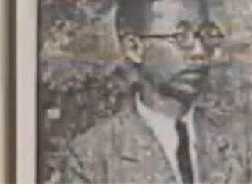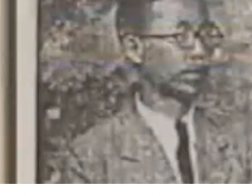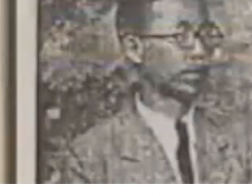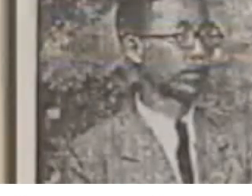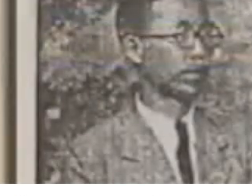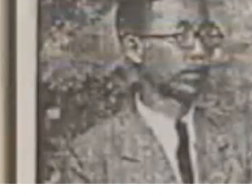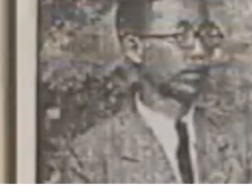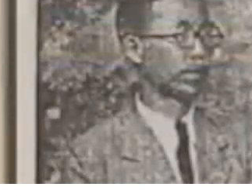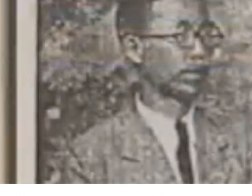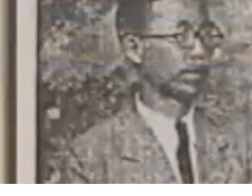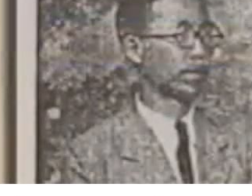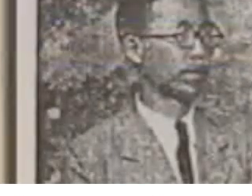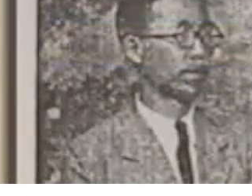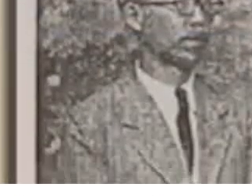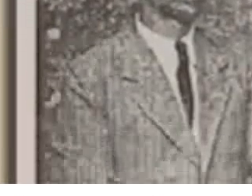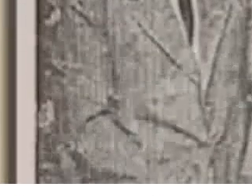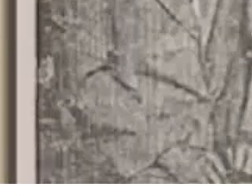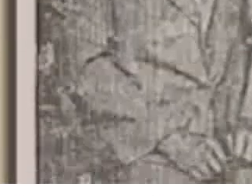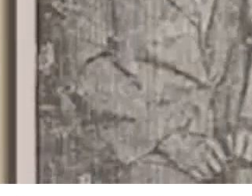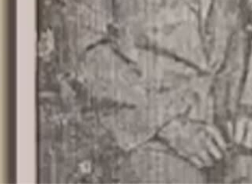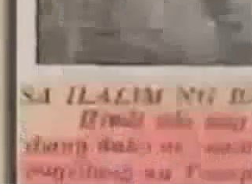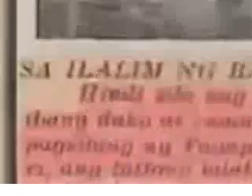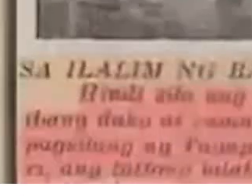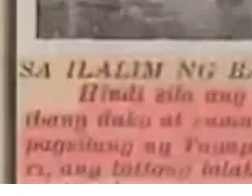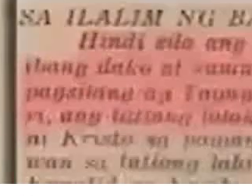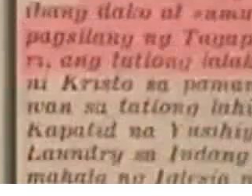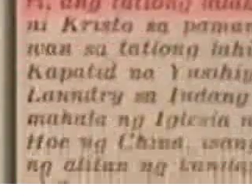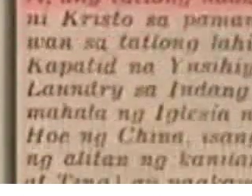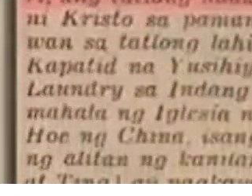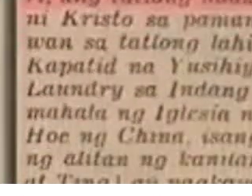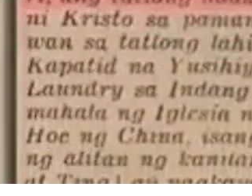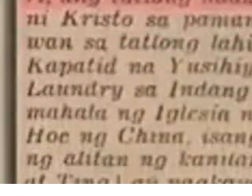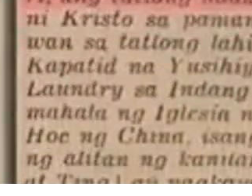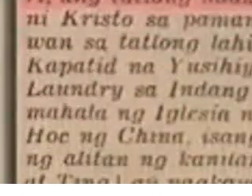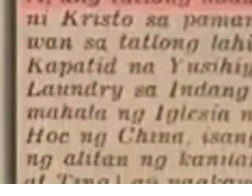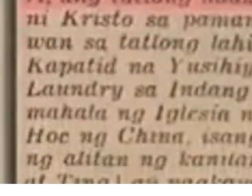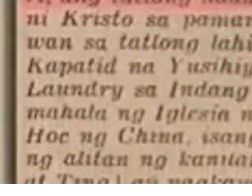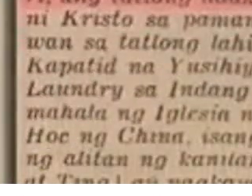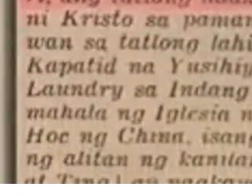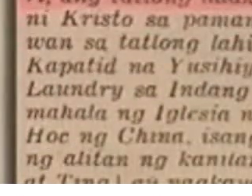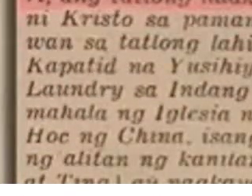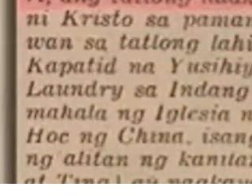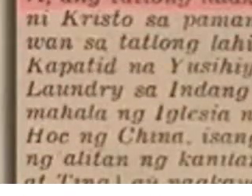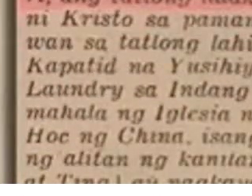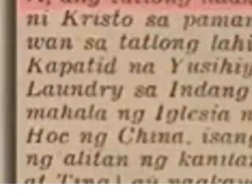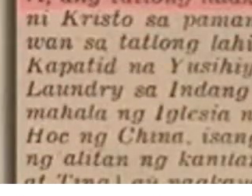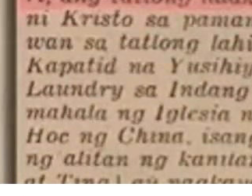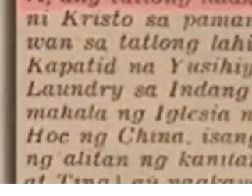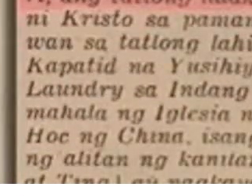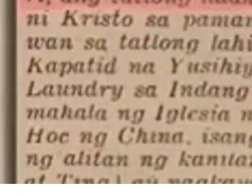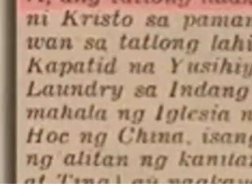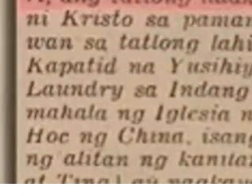Marso 1939 sa pahina 17. Ito naman po ang nakalagay. Ayan, mayroong tatlong lalaking